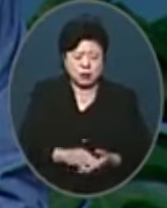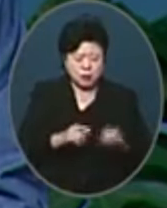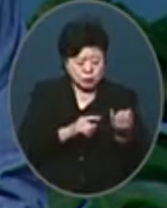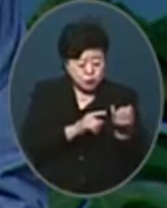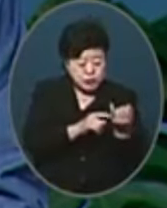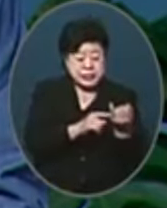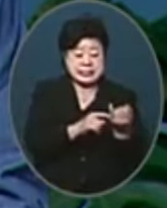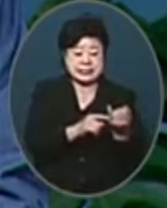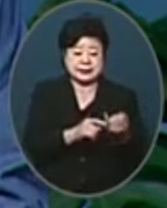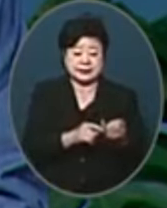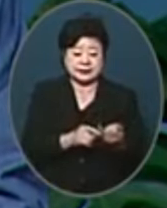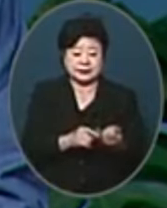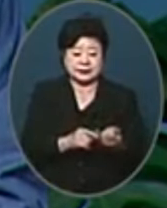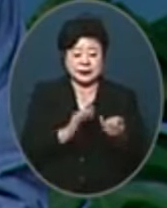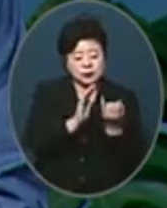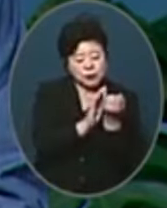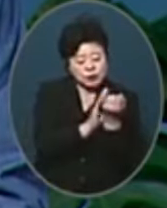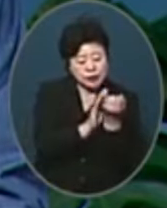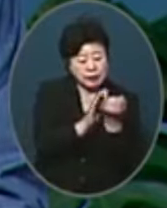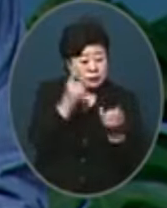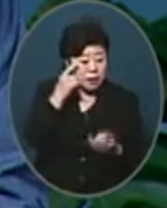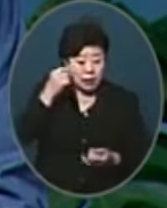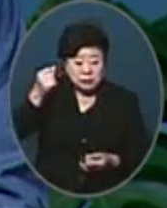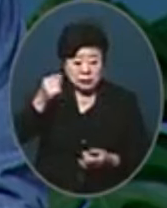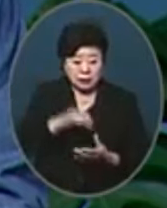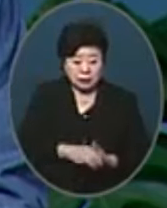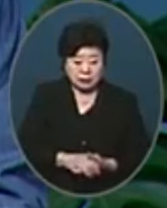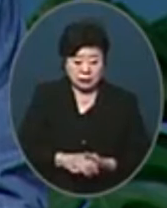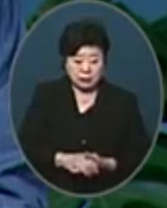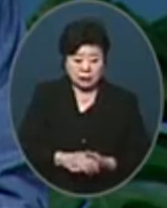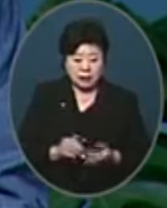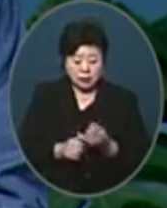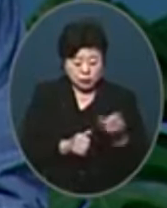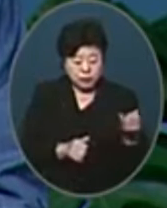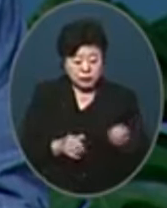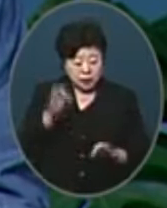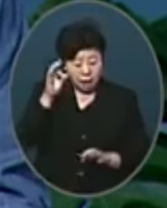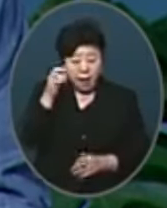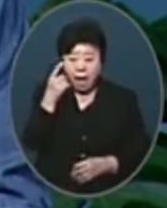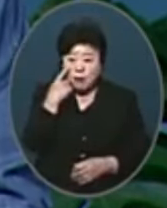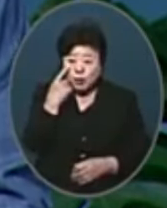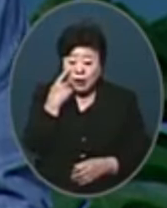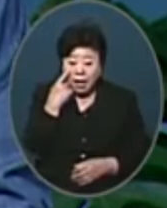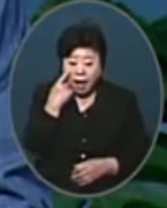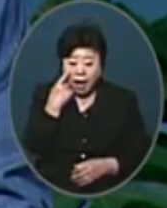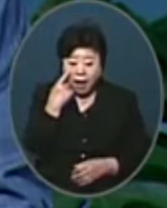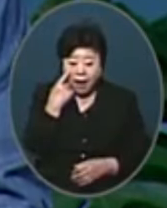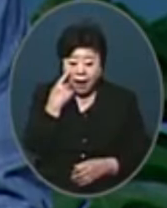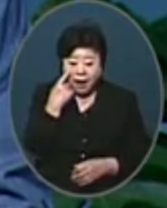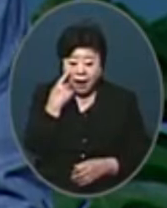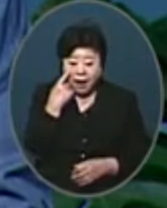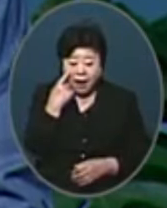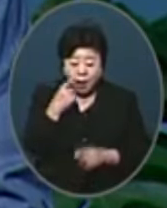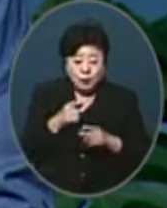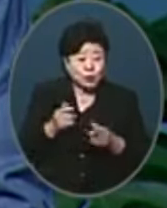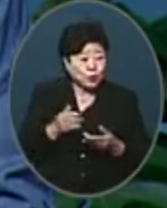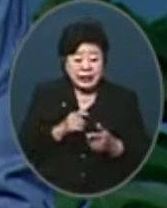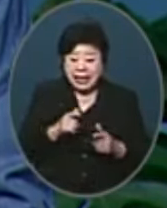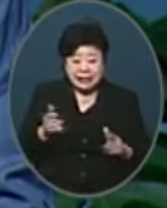부인을 보답해 주겠다고 했는데, 아, 부인이 가만히 보니 보통 일이